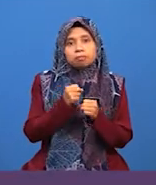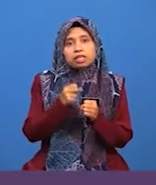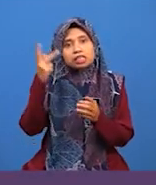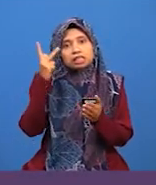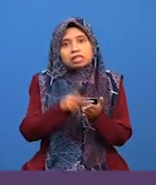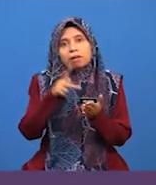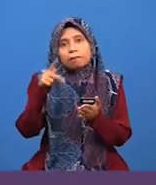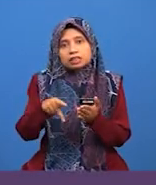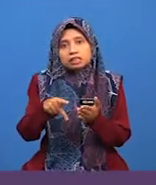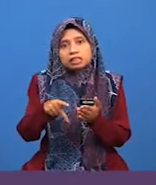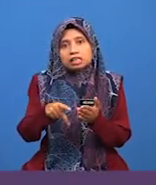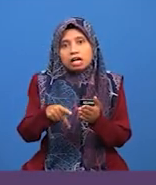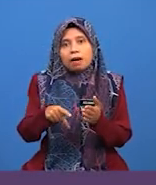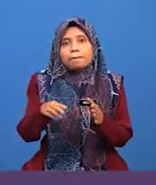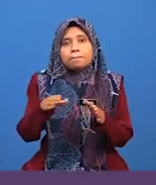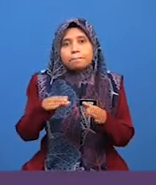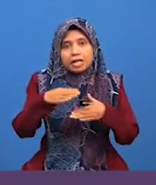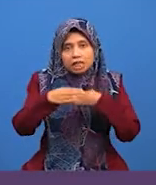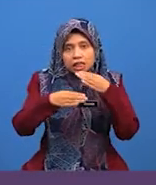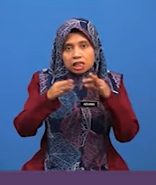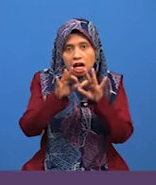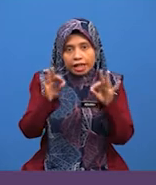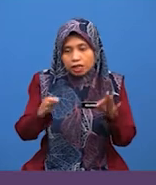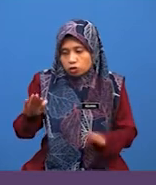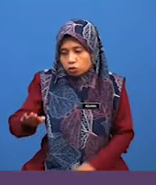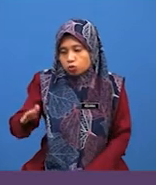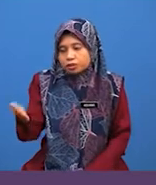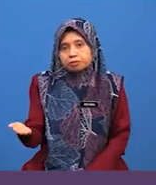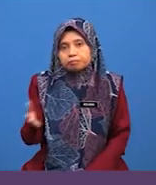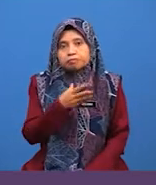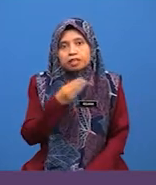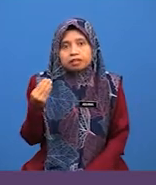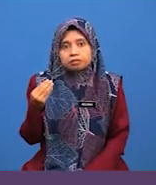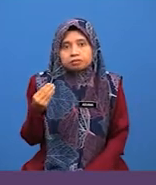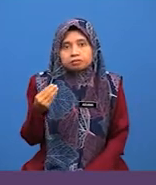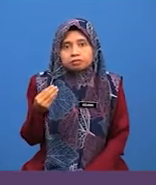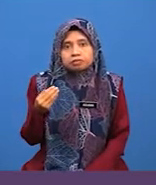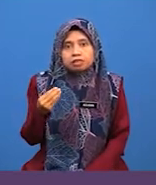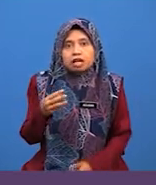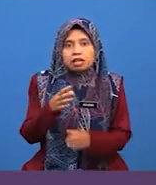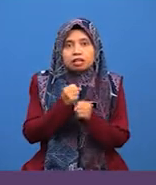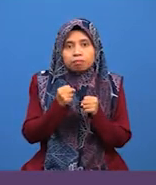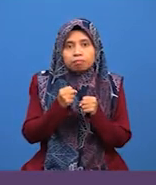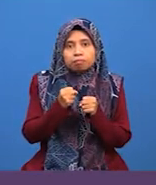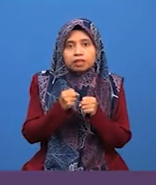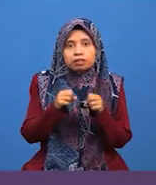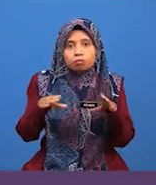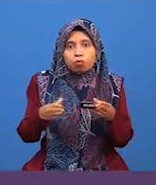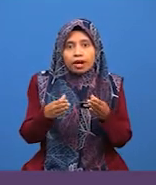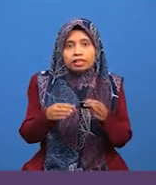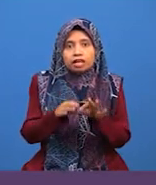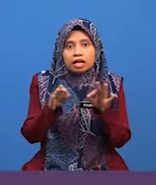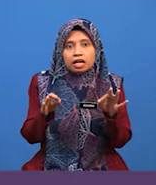dapat mengenal pasti binaan ayat songsang dan dapat